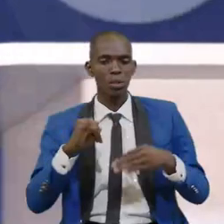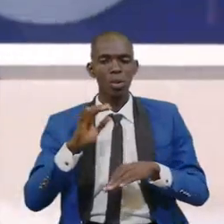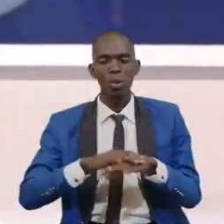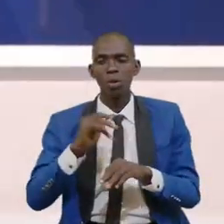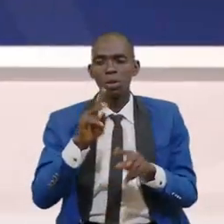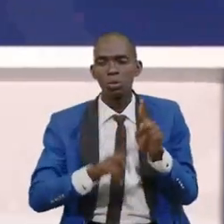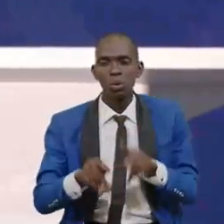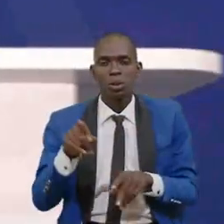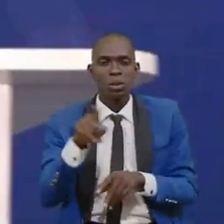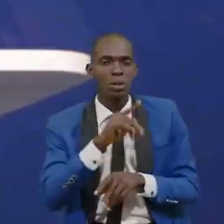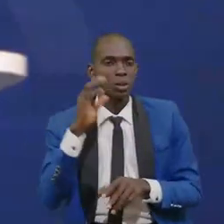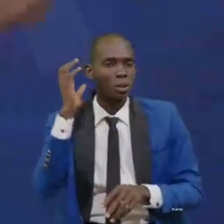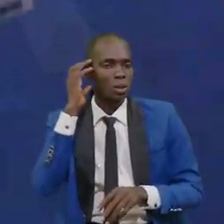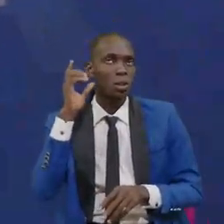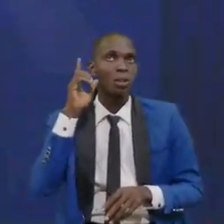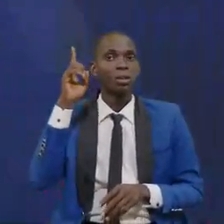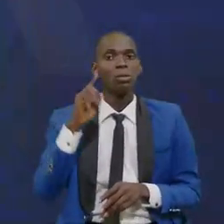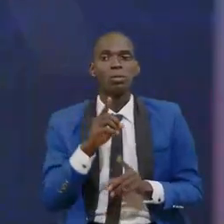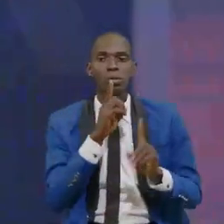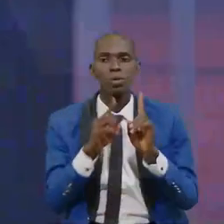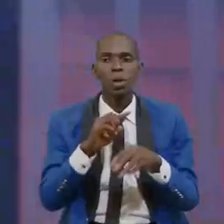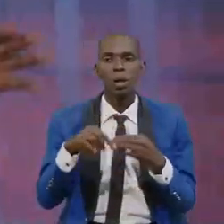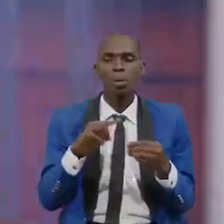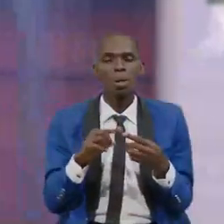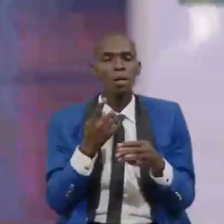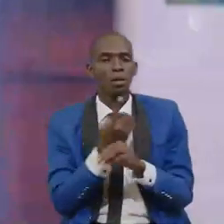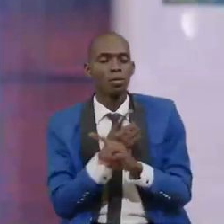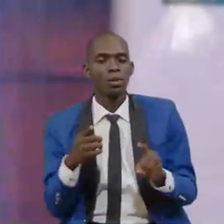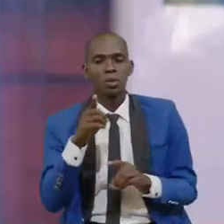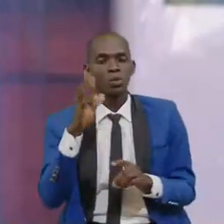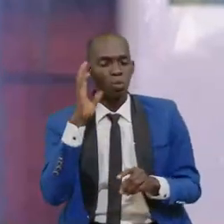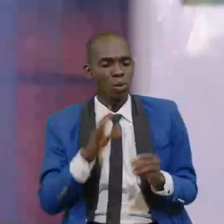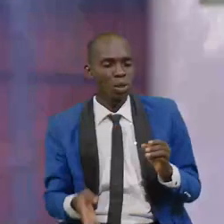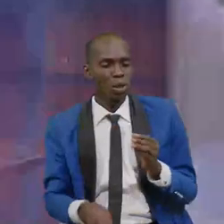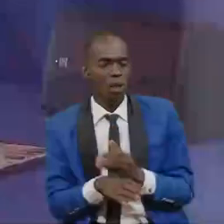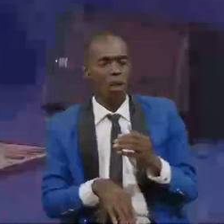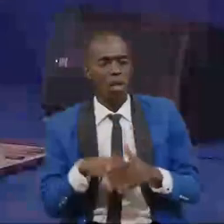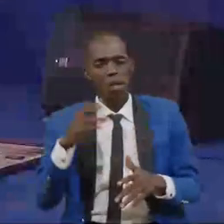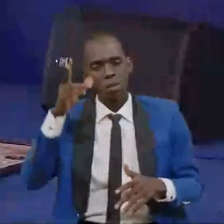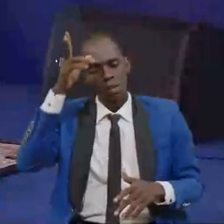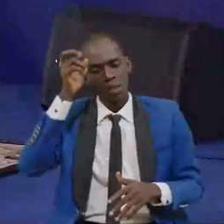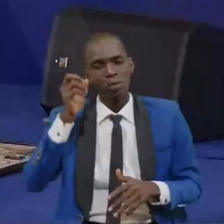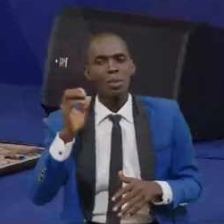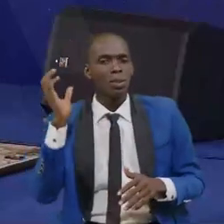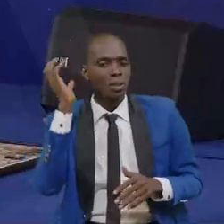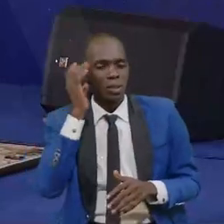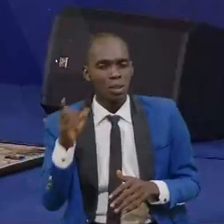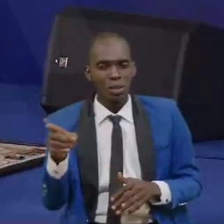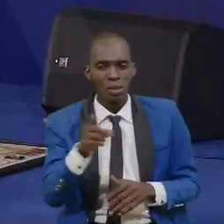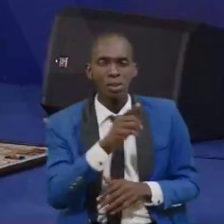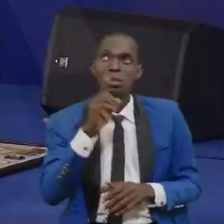guérison sur les gens, écoutez-le. Il parlera de la délivrance, il chassera les démons, écoutez-le. La totalité